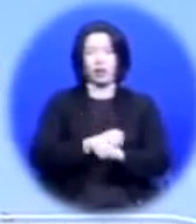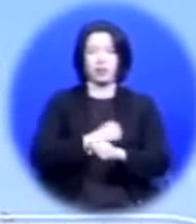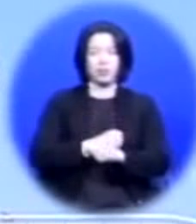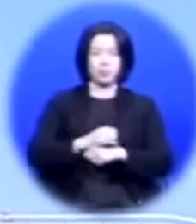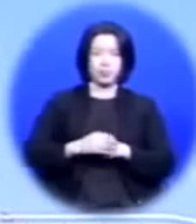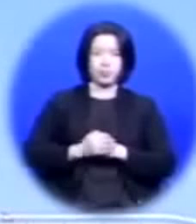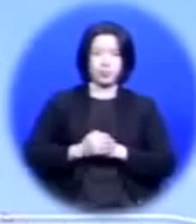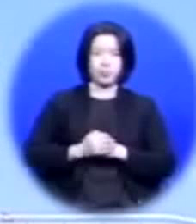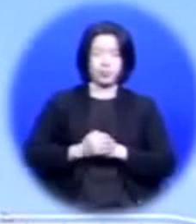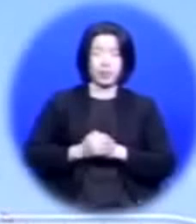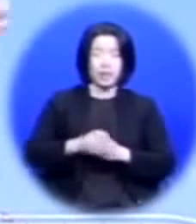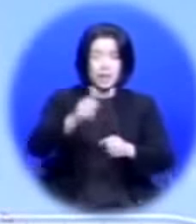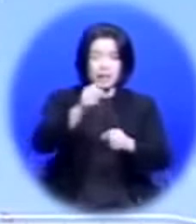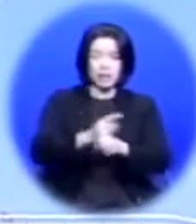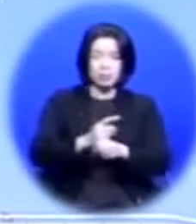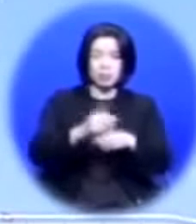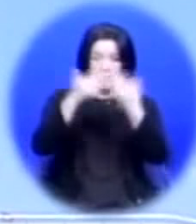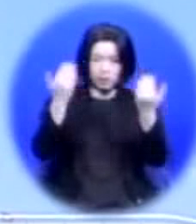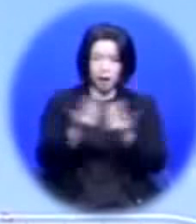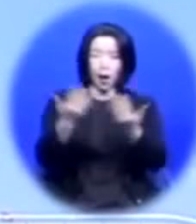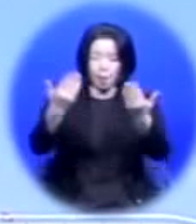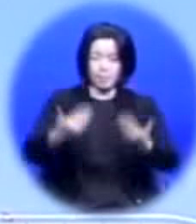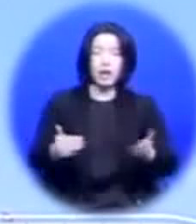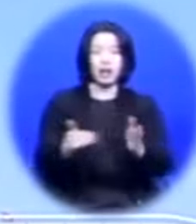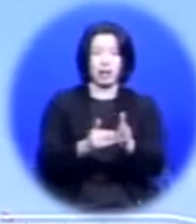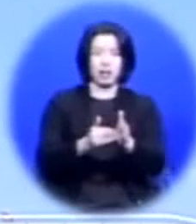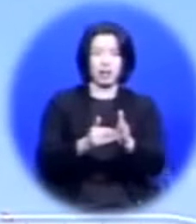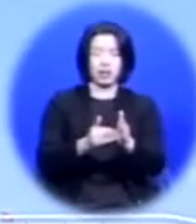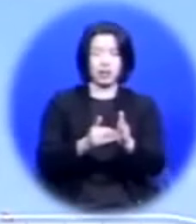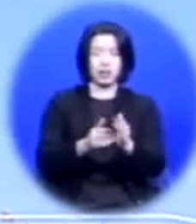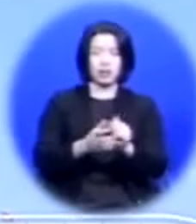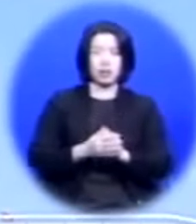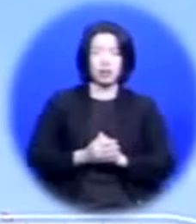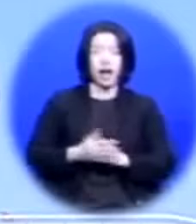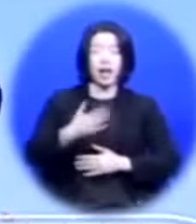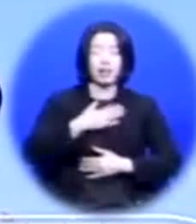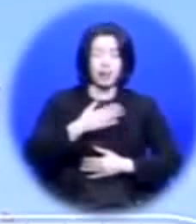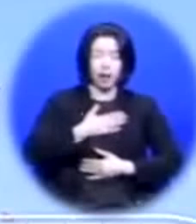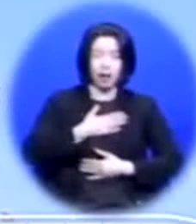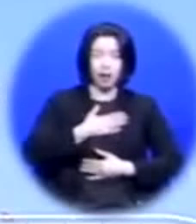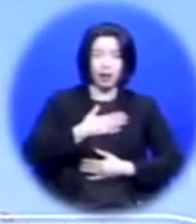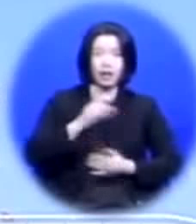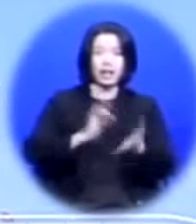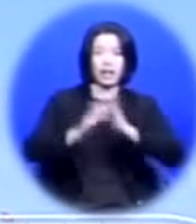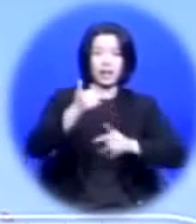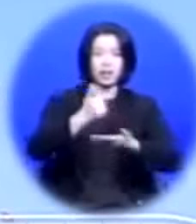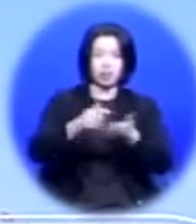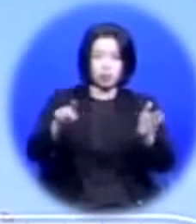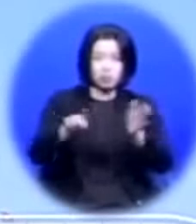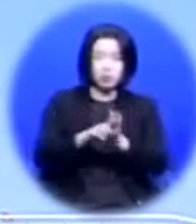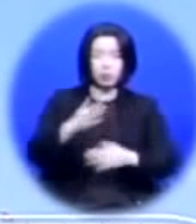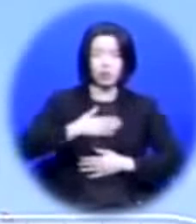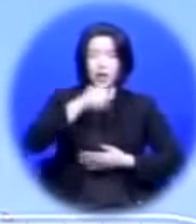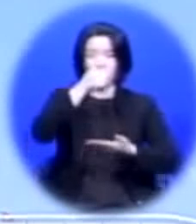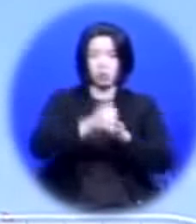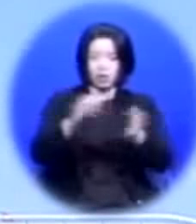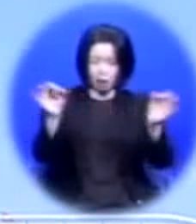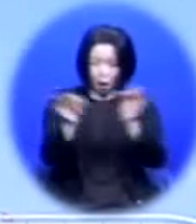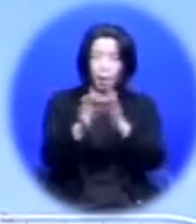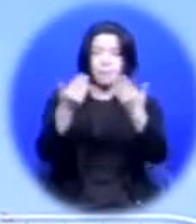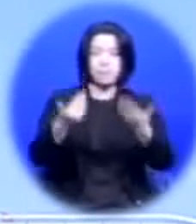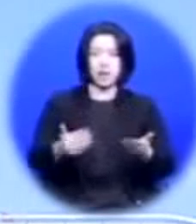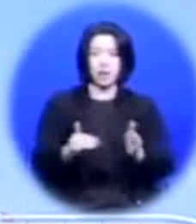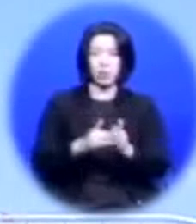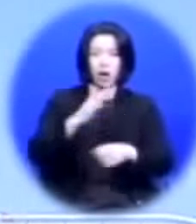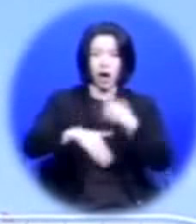충분하지요 이미 다 받았지요 내가 예수 믿고 내 죄가 삶 받았고